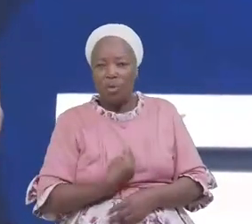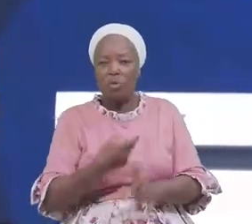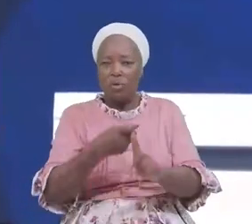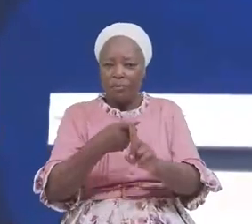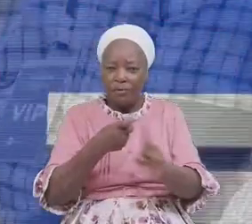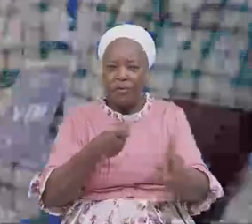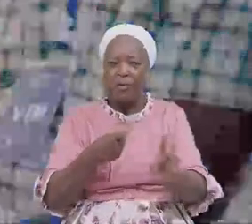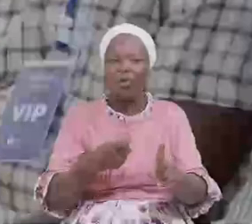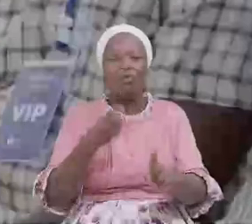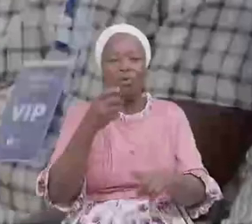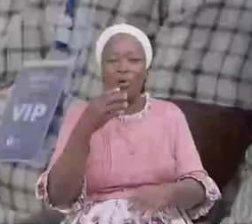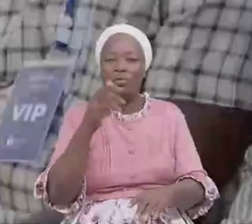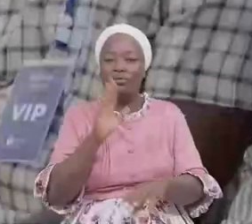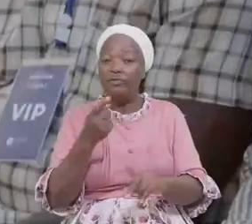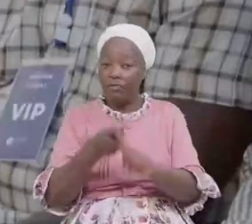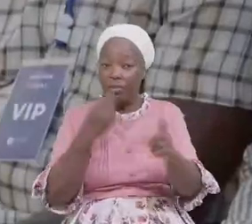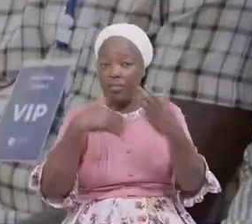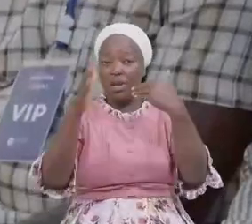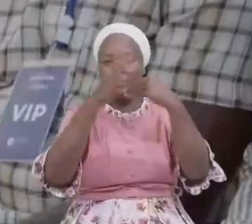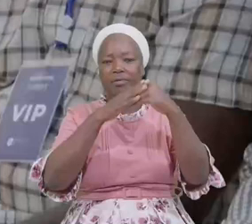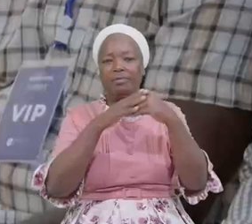Il nous a visités d'en haut.